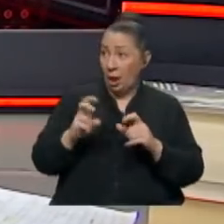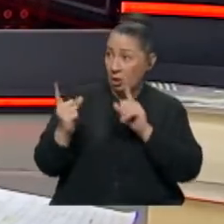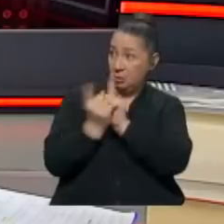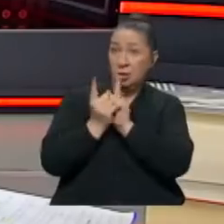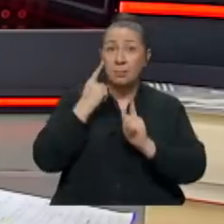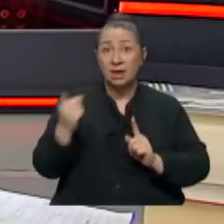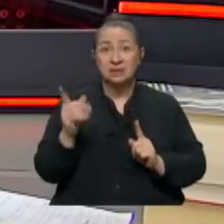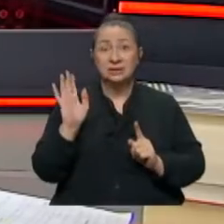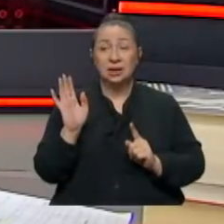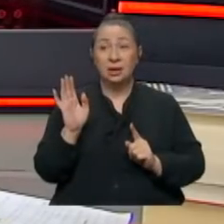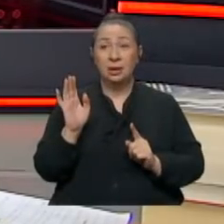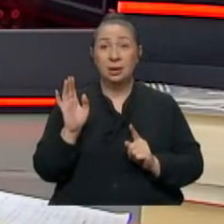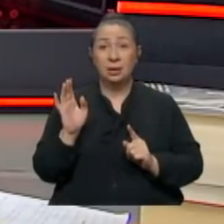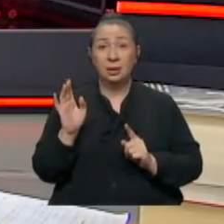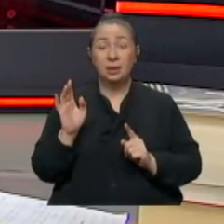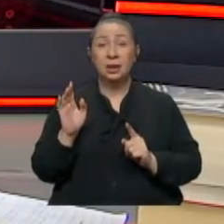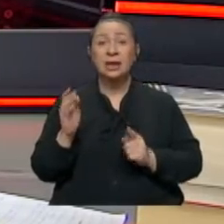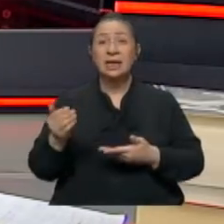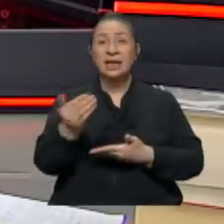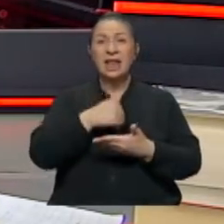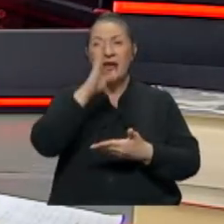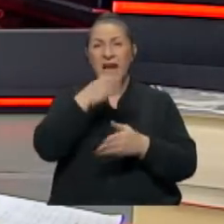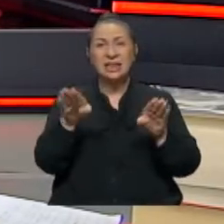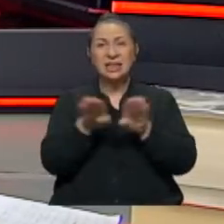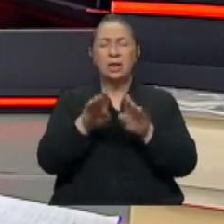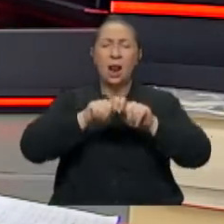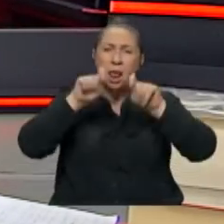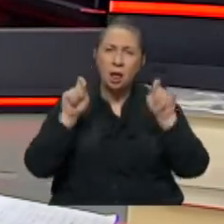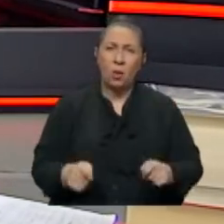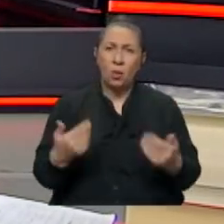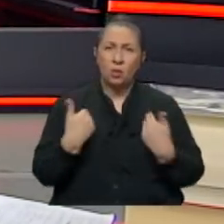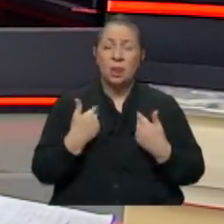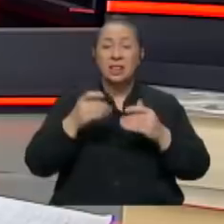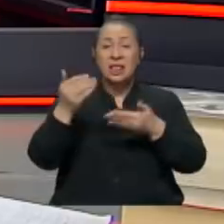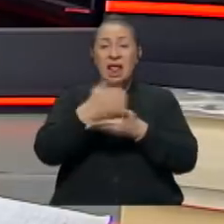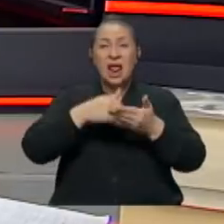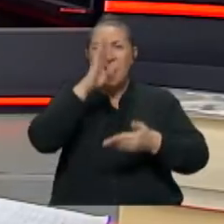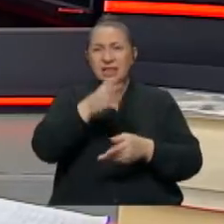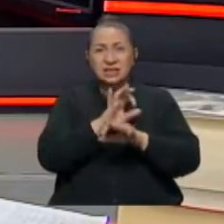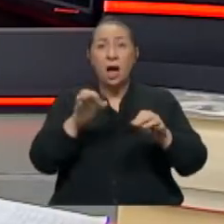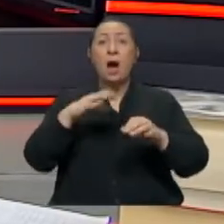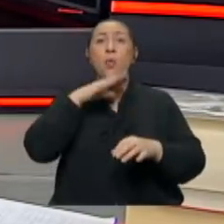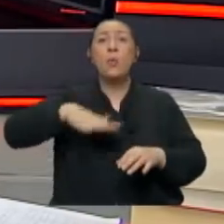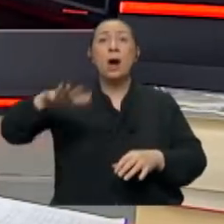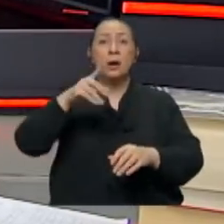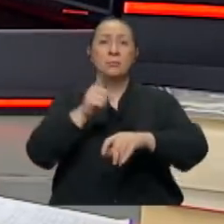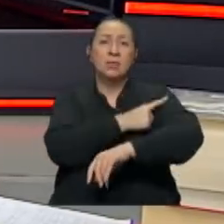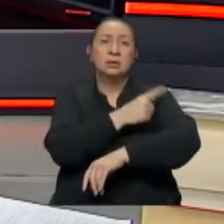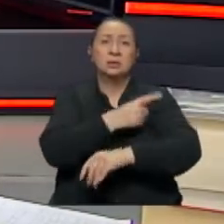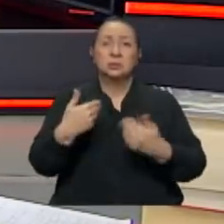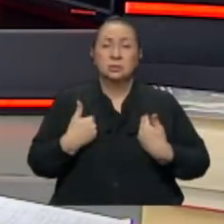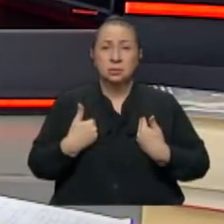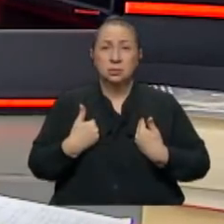karşısında baktığınız zaman gelir adaletsizliğinin de Rekorlar kırıyoruz gelir adaletsizliğini Avrupa birincisiyiz